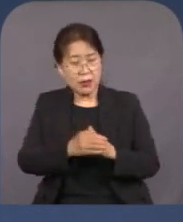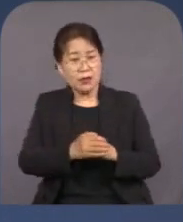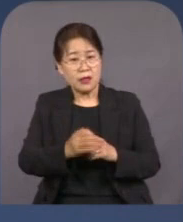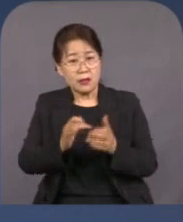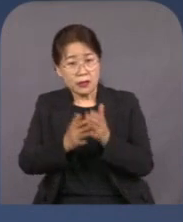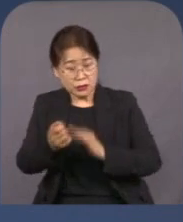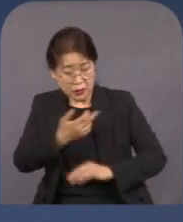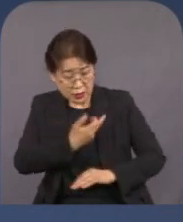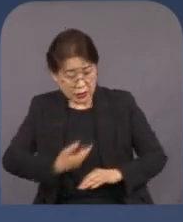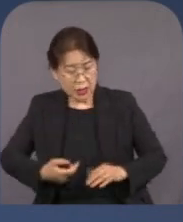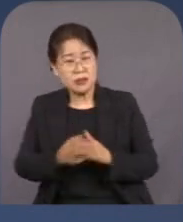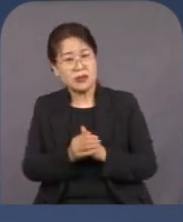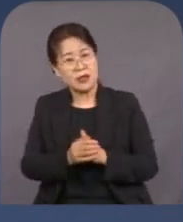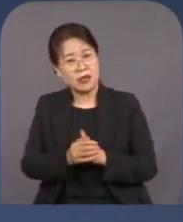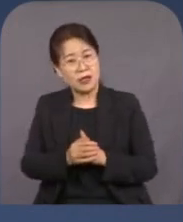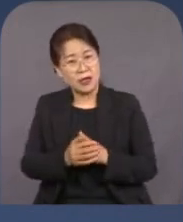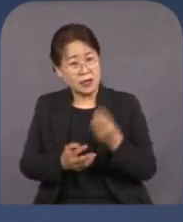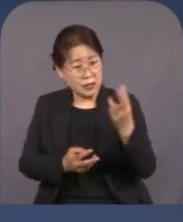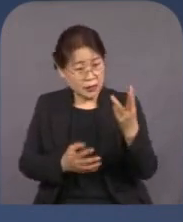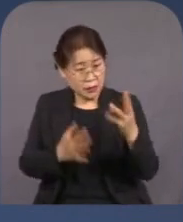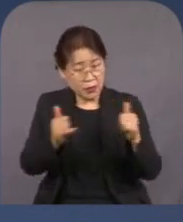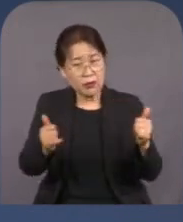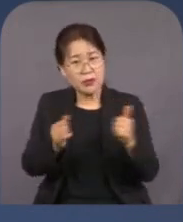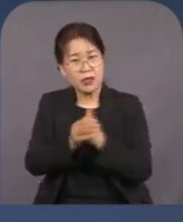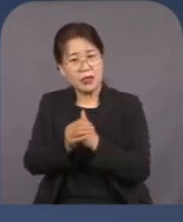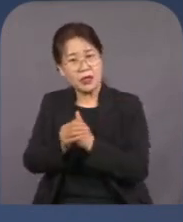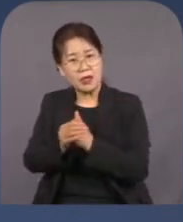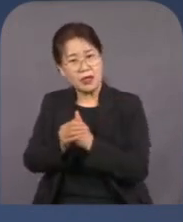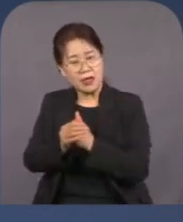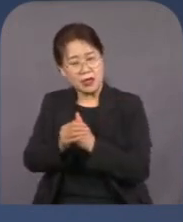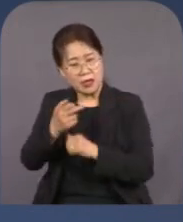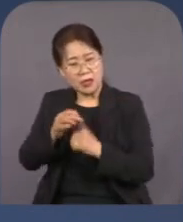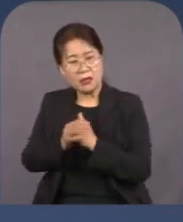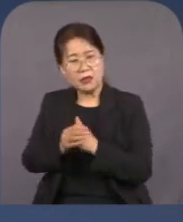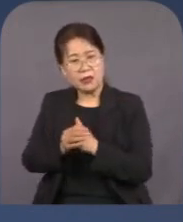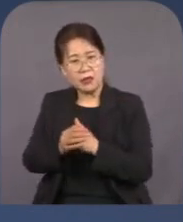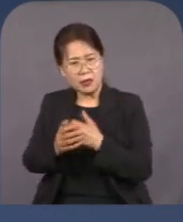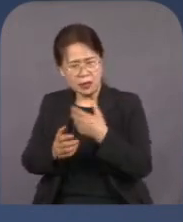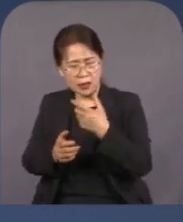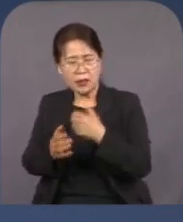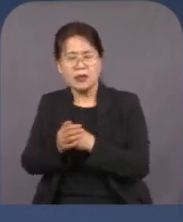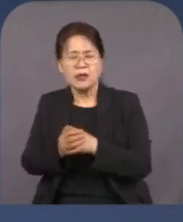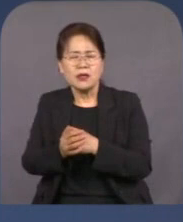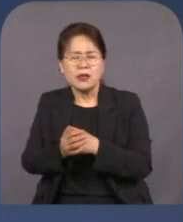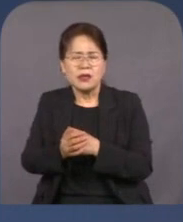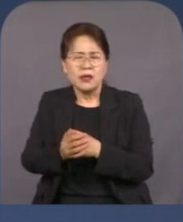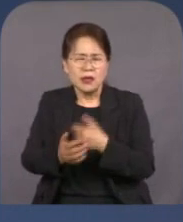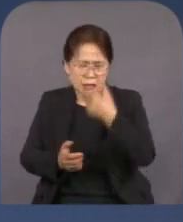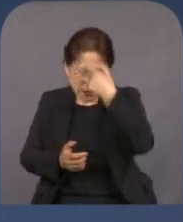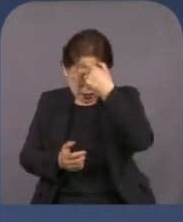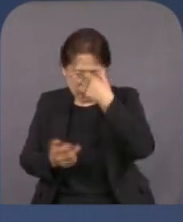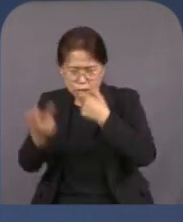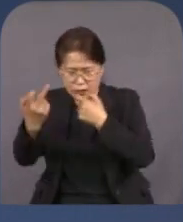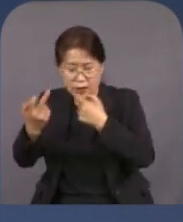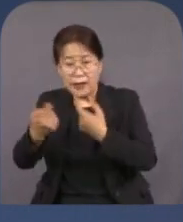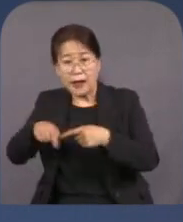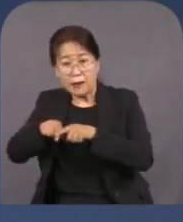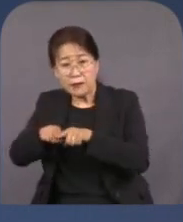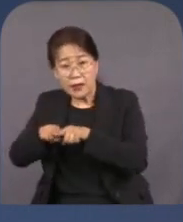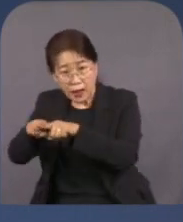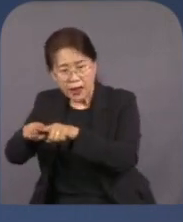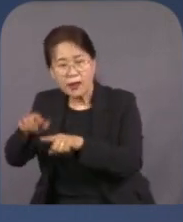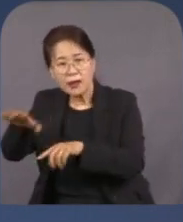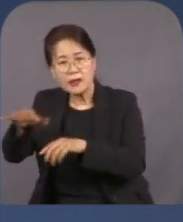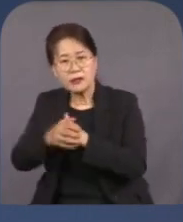예수님께서요 3명의 제자들을 데리고 겟세마네 동산에 기도하라고 하셨잖아요 그래 예수님께서 그 연약한